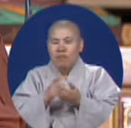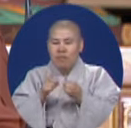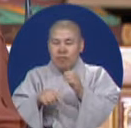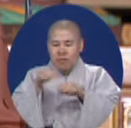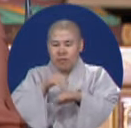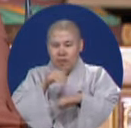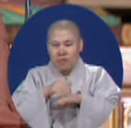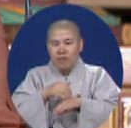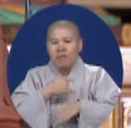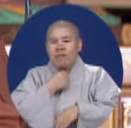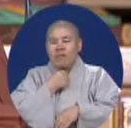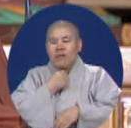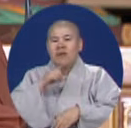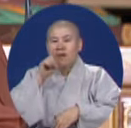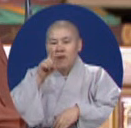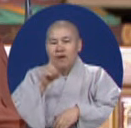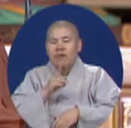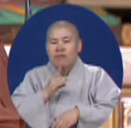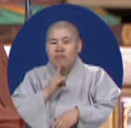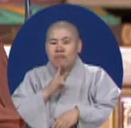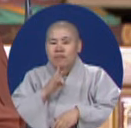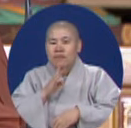원하는 건 딱 하나예요.